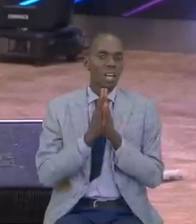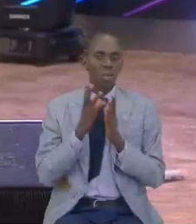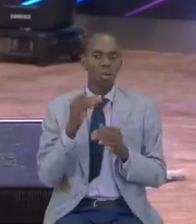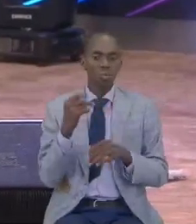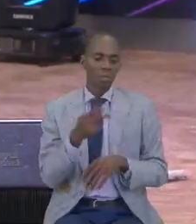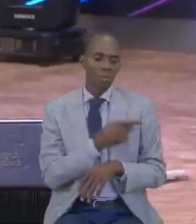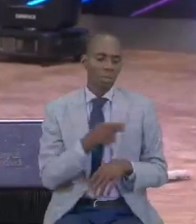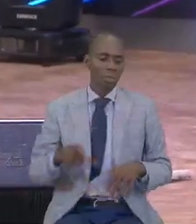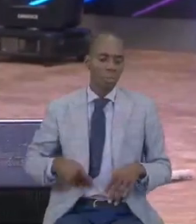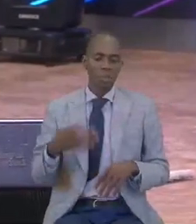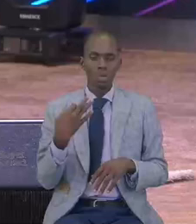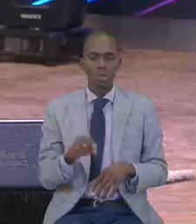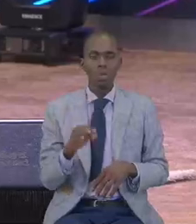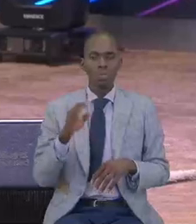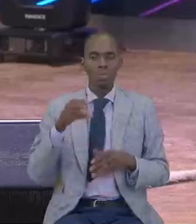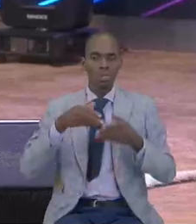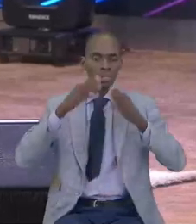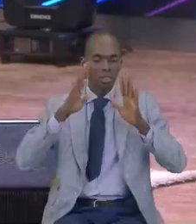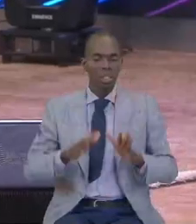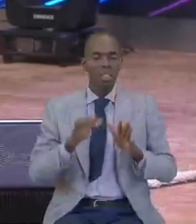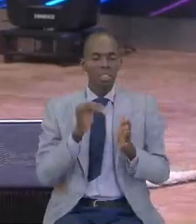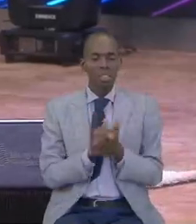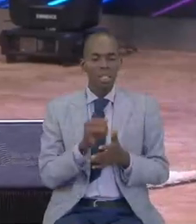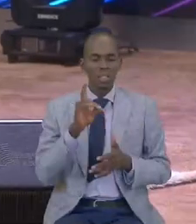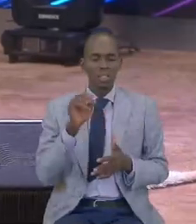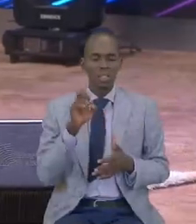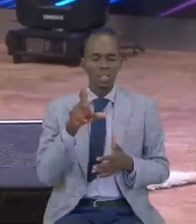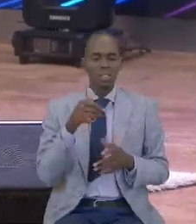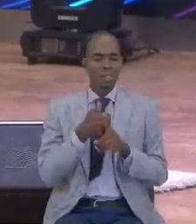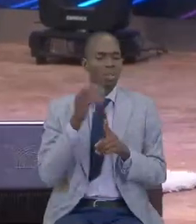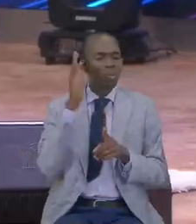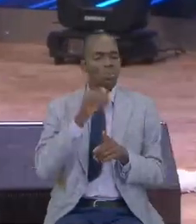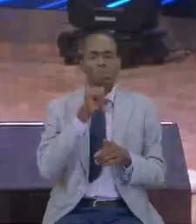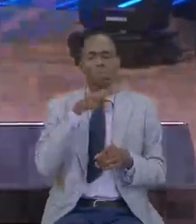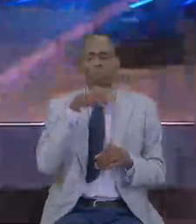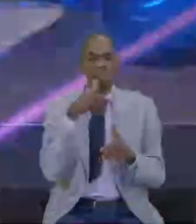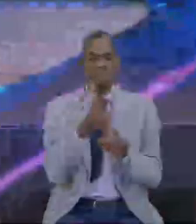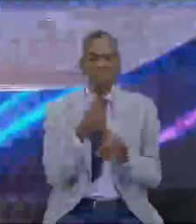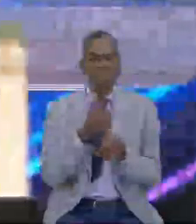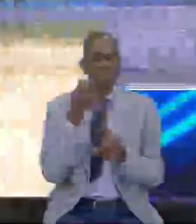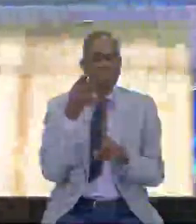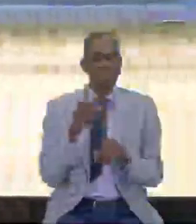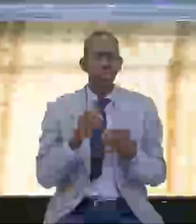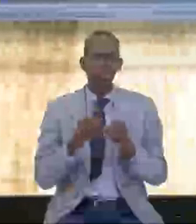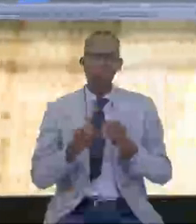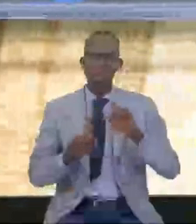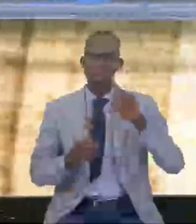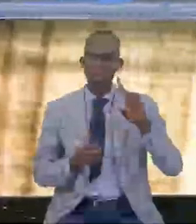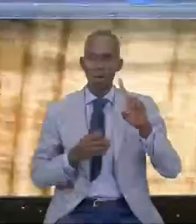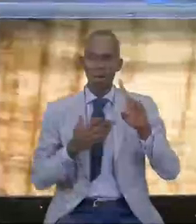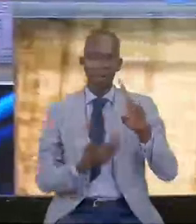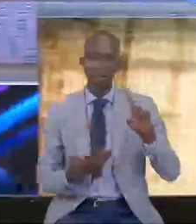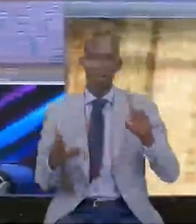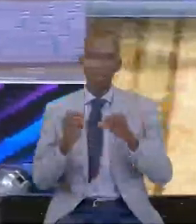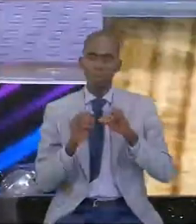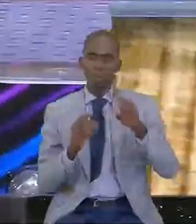il demanda, il pria le chef des eunuques de ne pas l'obliger à se souiller. Il y a trois éléments à voir ici. Premier élément,